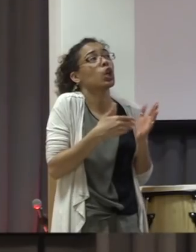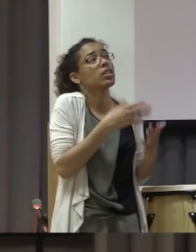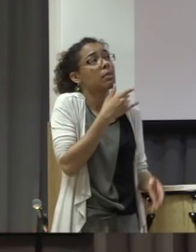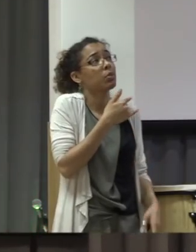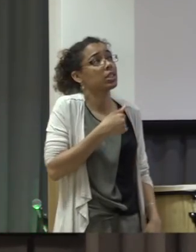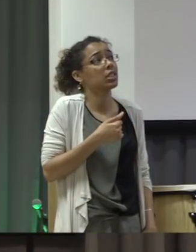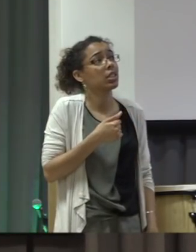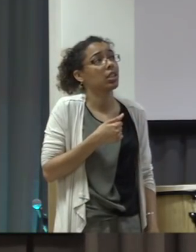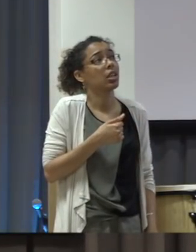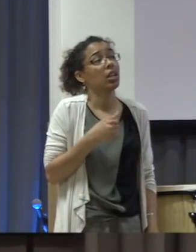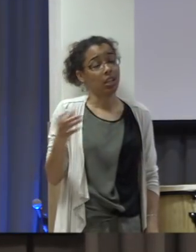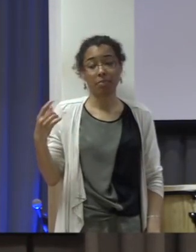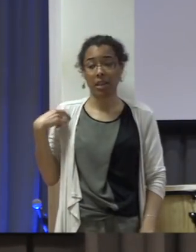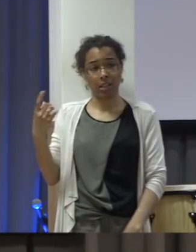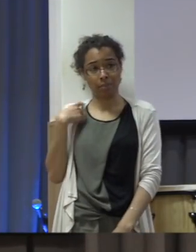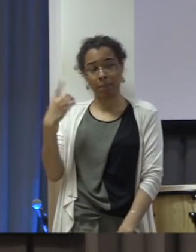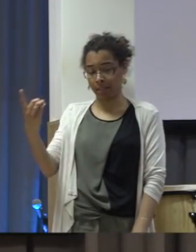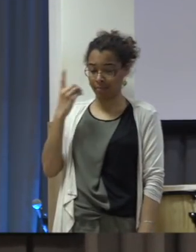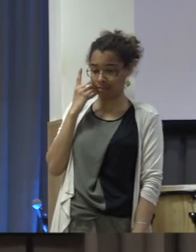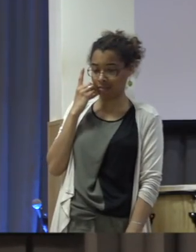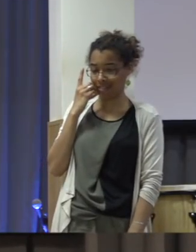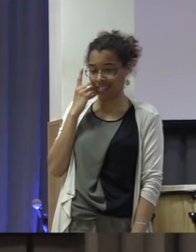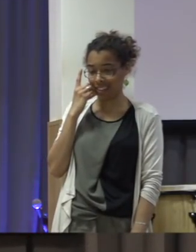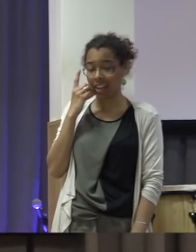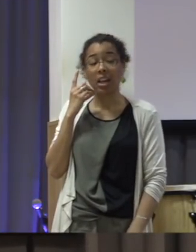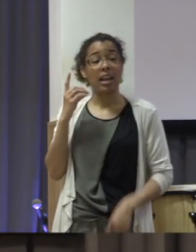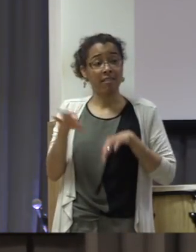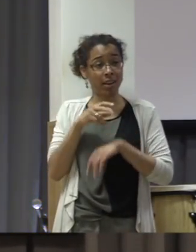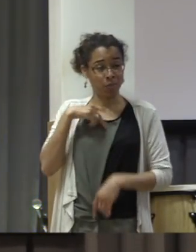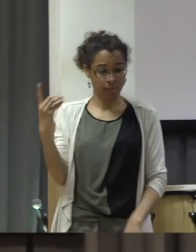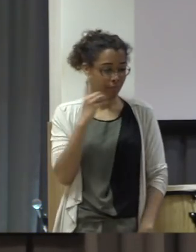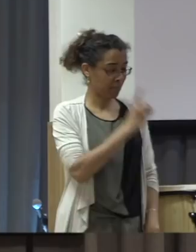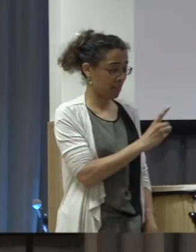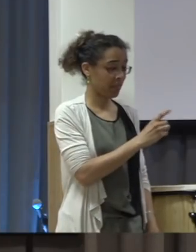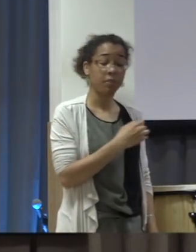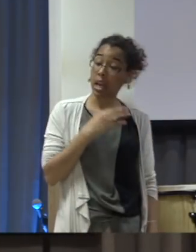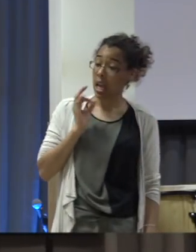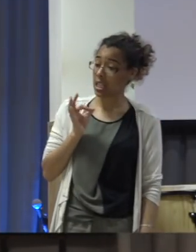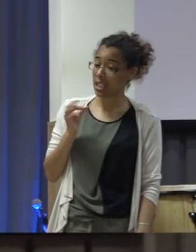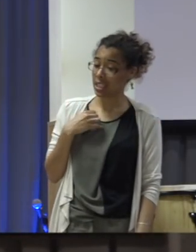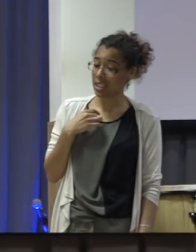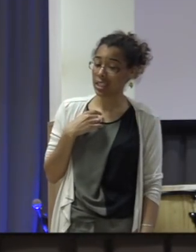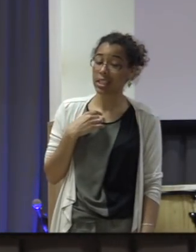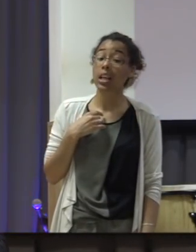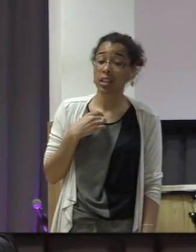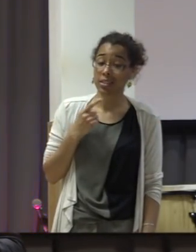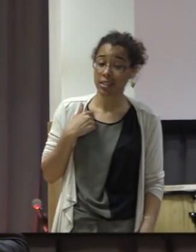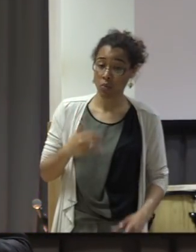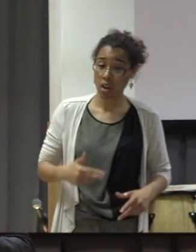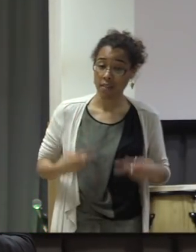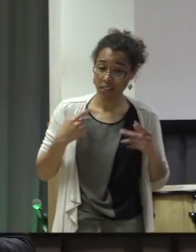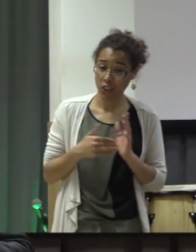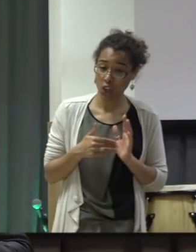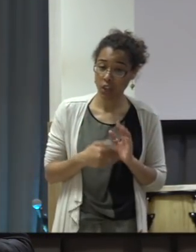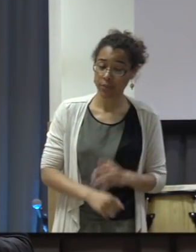Elle a formé un numéro, elle a appelé, elle a eu mon épouse, et mon épouse confirme ses étudiants là-bas pour dire, je suis